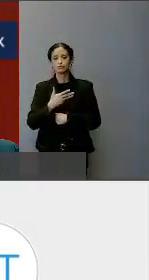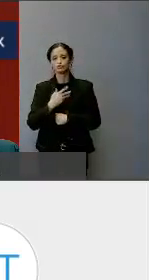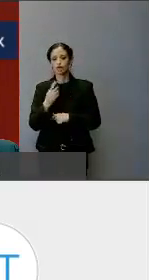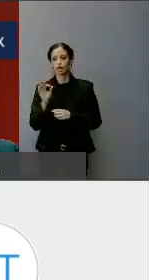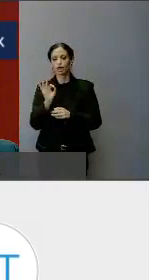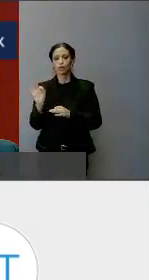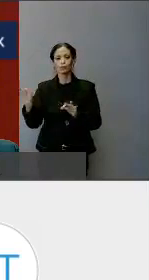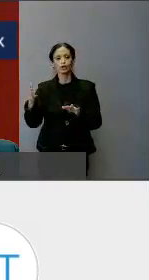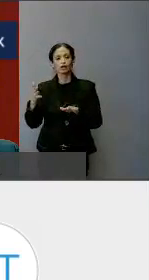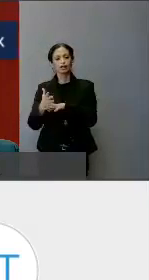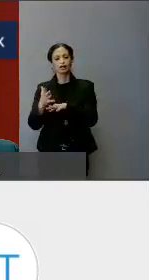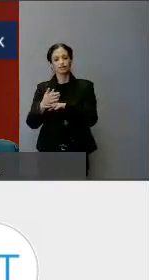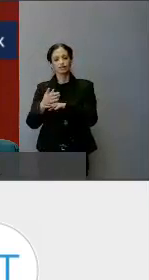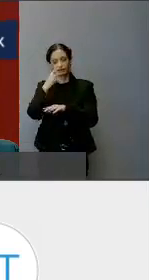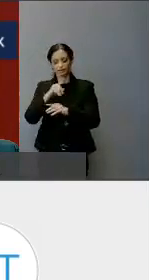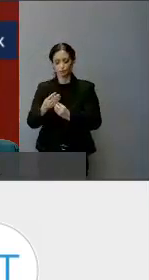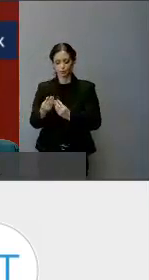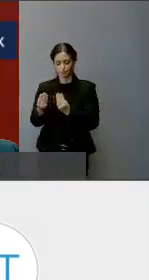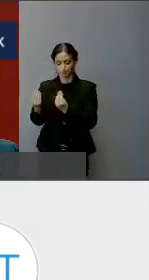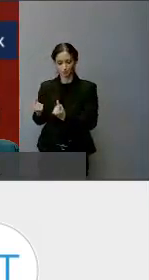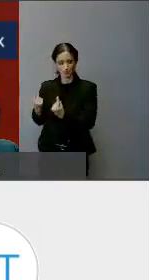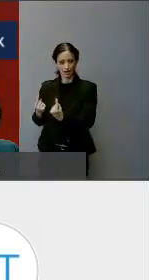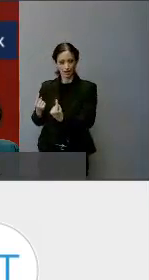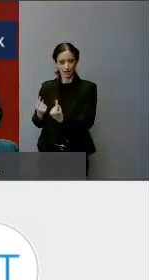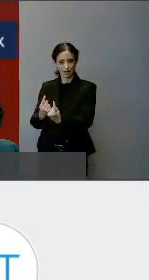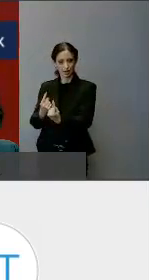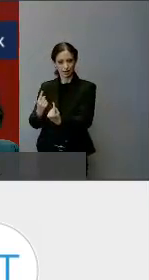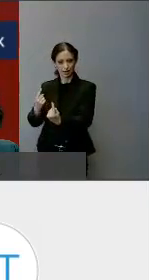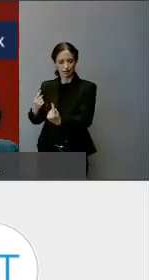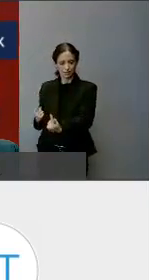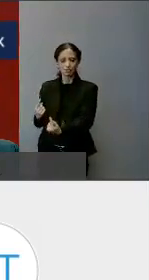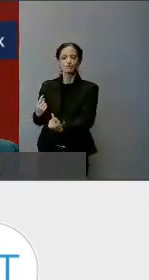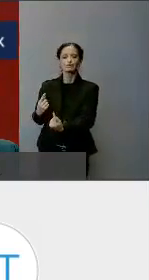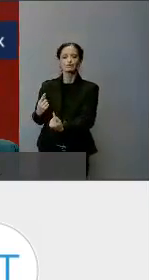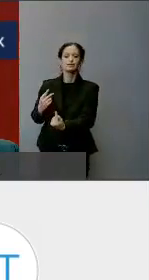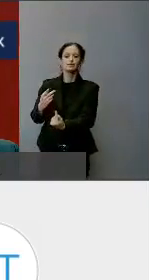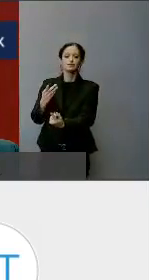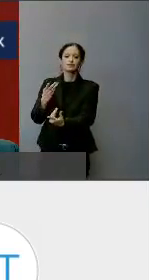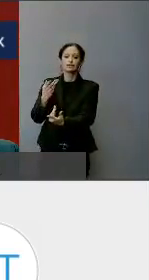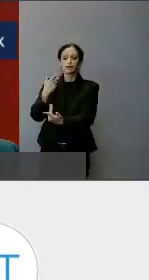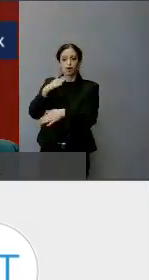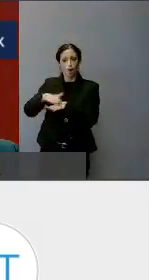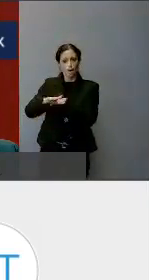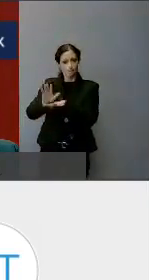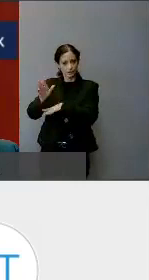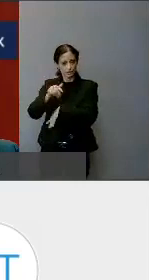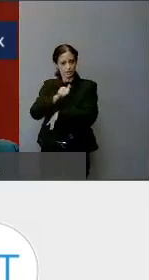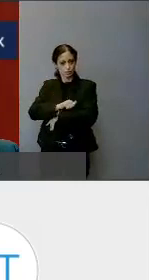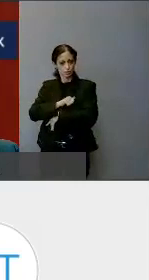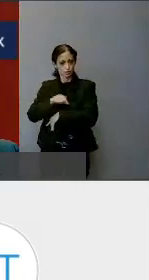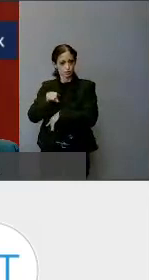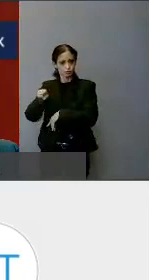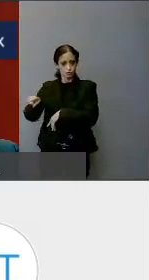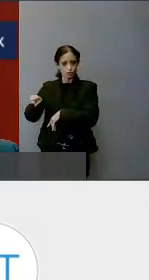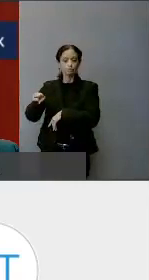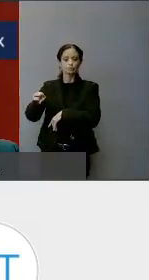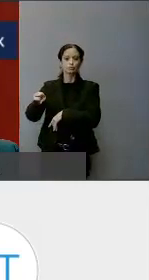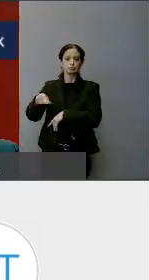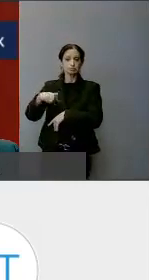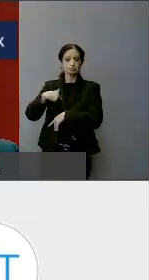di tipo di interventi dei paletti per interventi che sono di competenza del municipio so che municipio